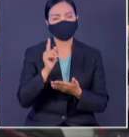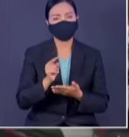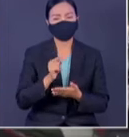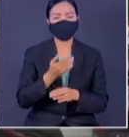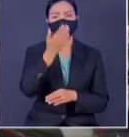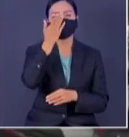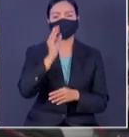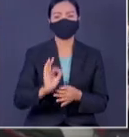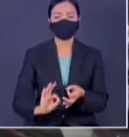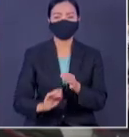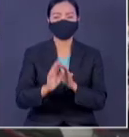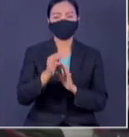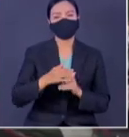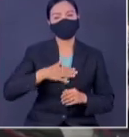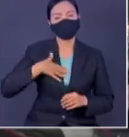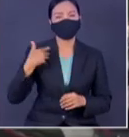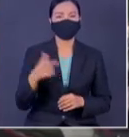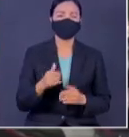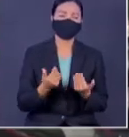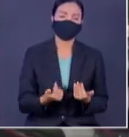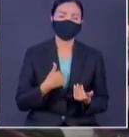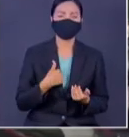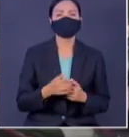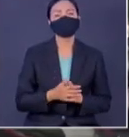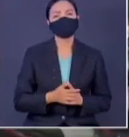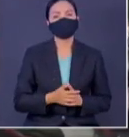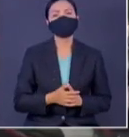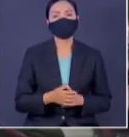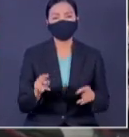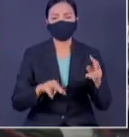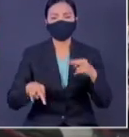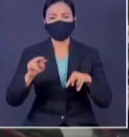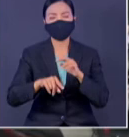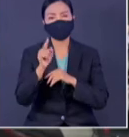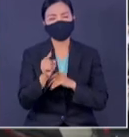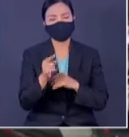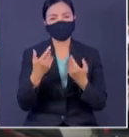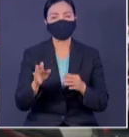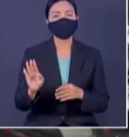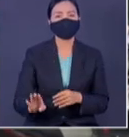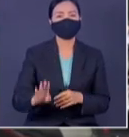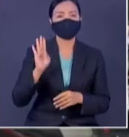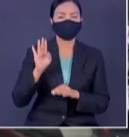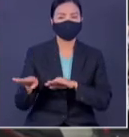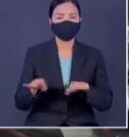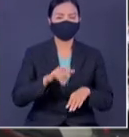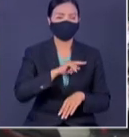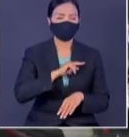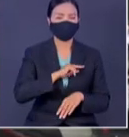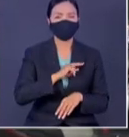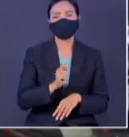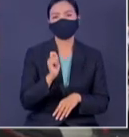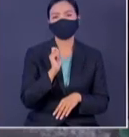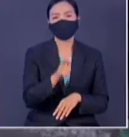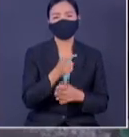คิดครั้งนี้และความไม่สบายใจที่เกิดขึ้นหลังจากการตรวจสอบข้อเท็จจริงแล้วบริษัทพร้อมรับผิดชอบและชดใช้ค่าเสียห